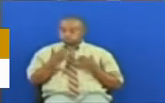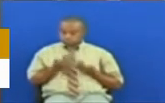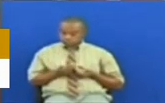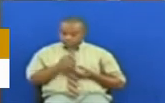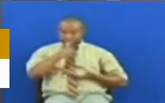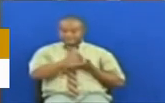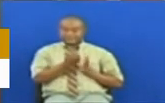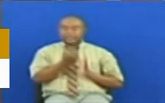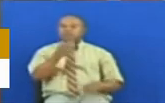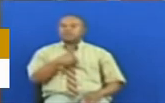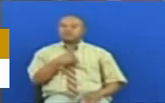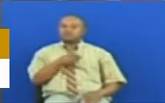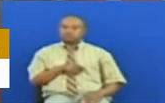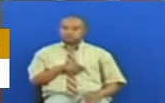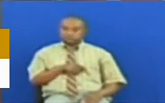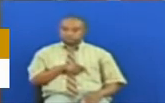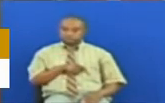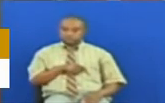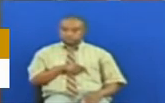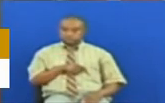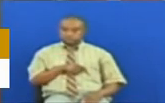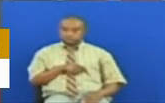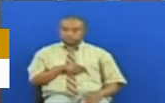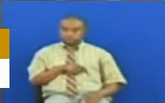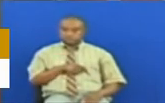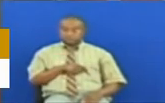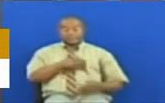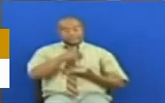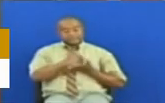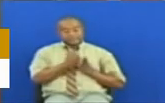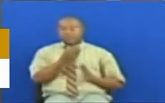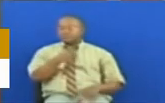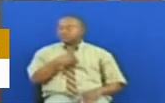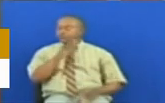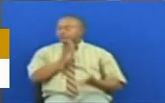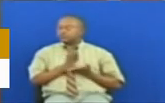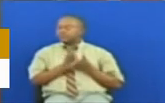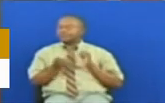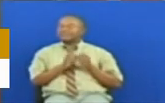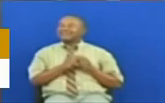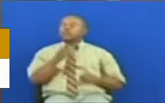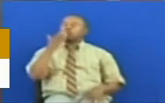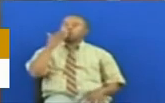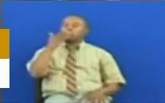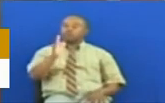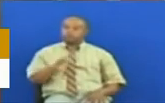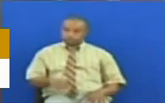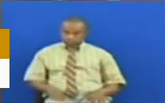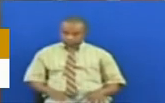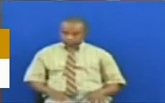private sector katika kuliendea jambo hili ni chombo au ni kitu kimoja muhimu sana, na kwa maana hiyo